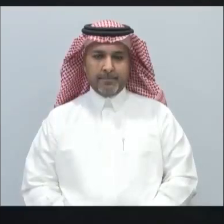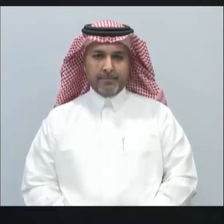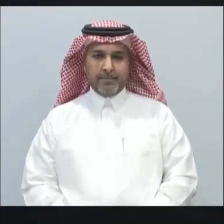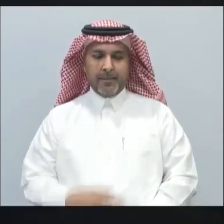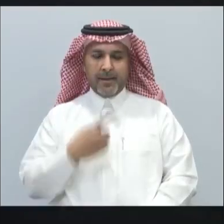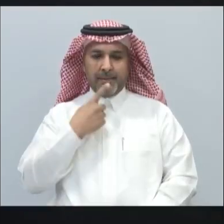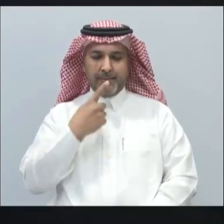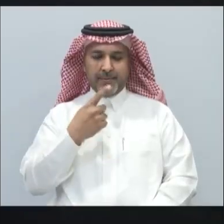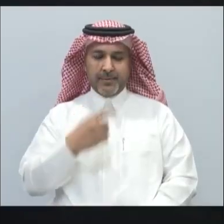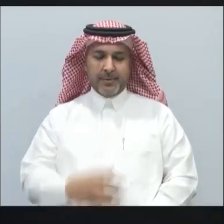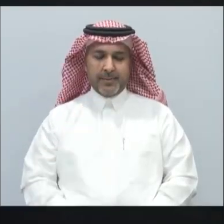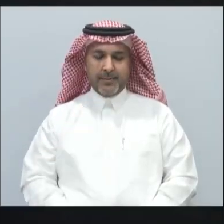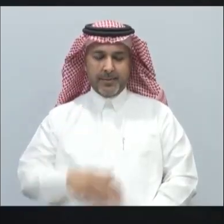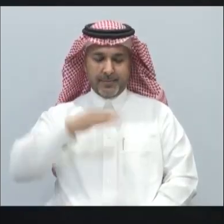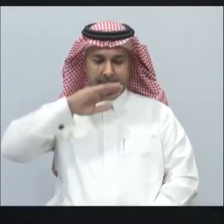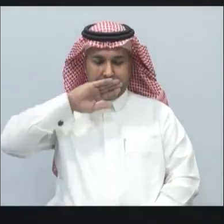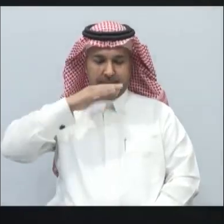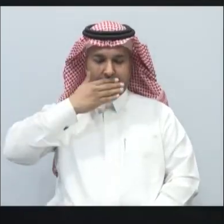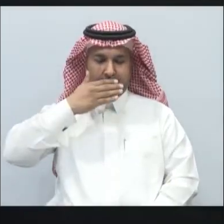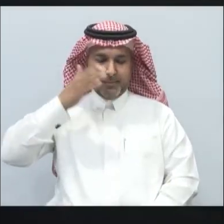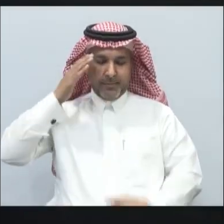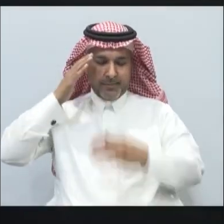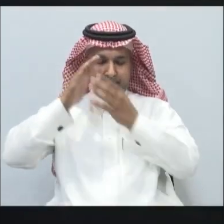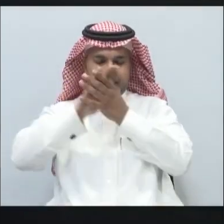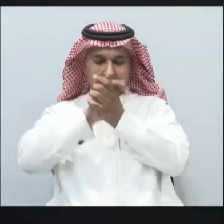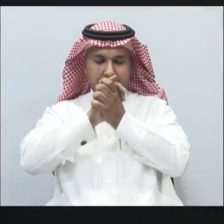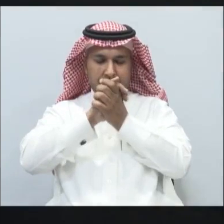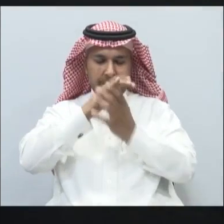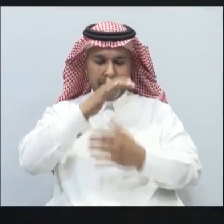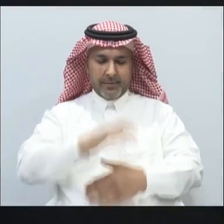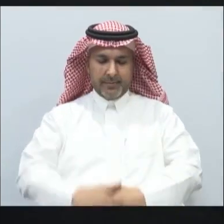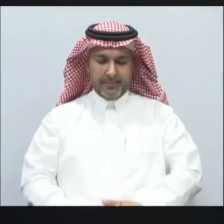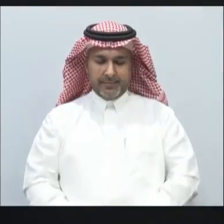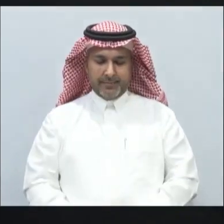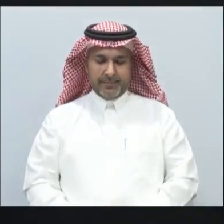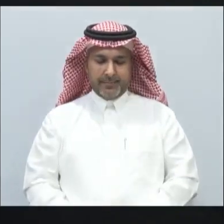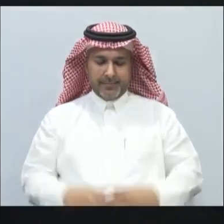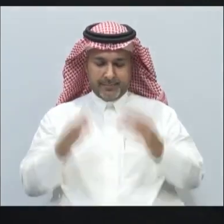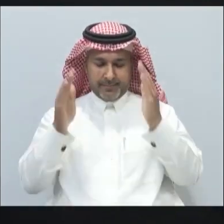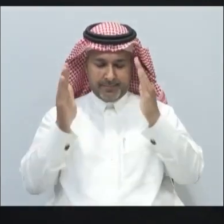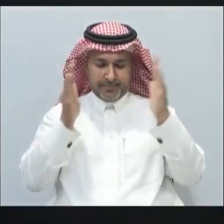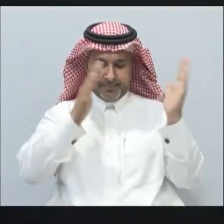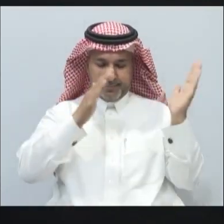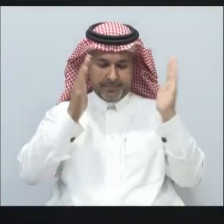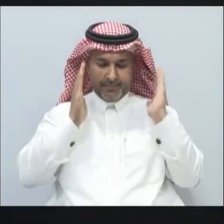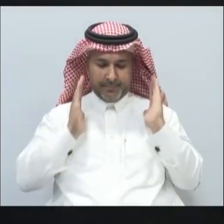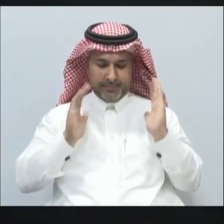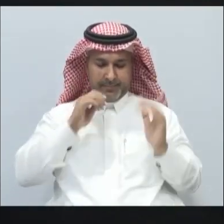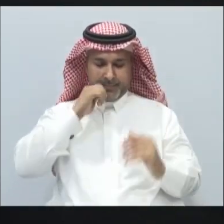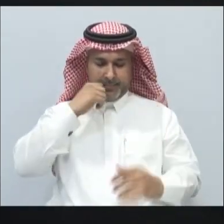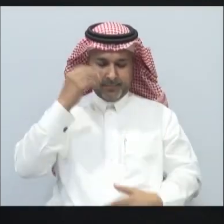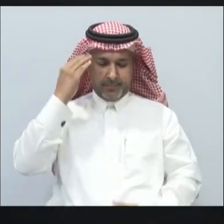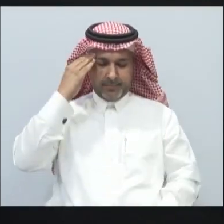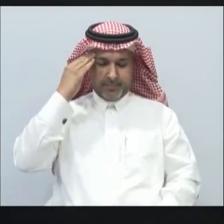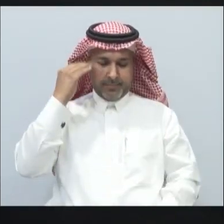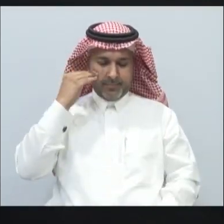بسم الله الرحمن الرحيم الحمد لله والصلاه والسلام على رسول الله حياكم الله اخواني الكرام واخواتي في درس اليوم درس حل المعادلات